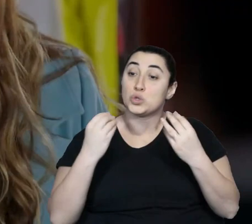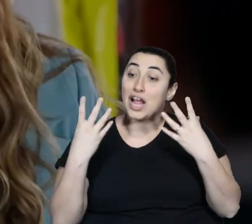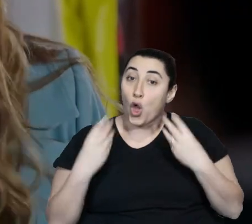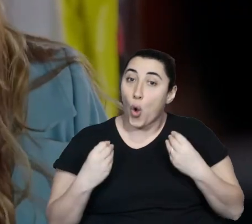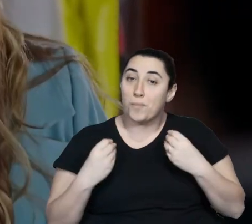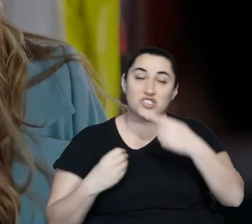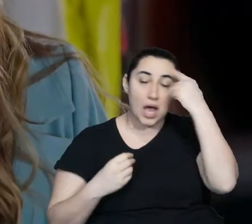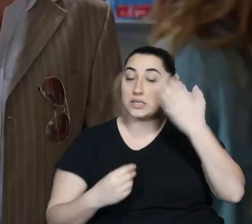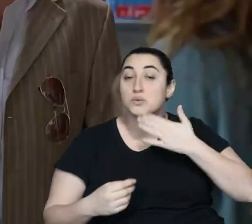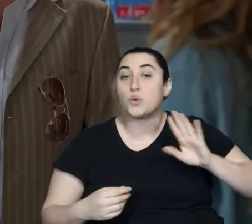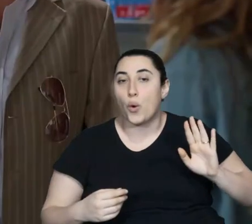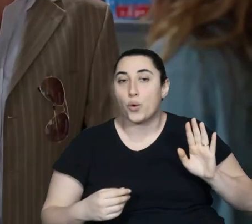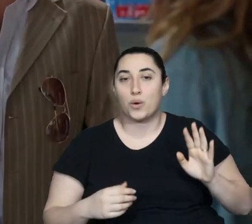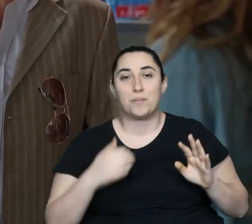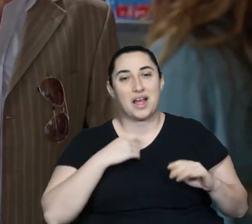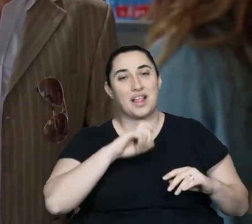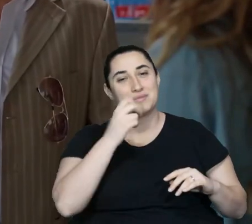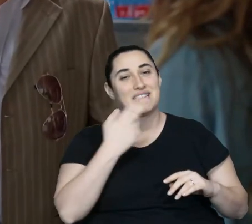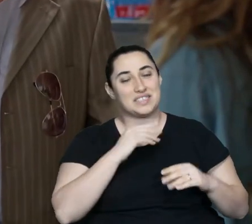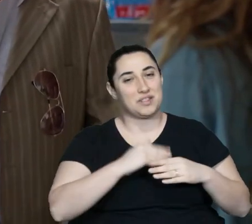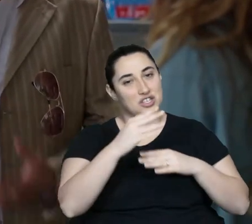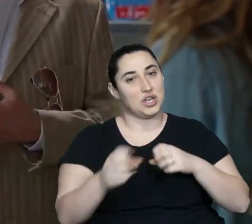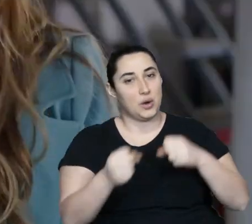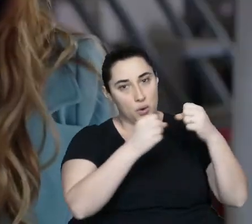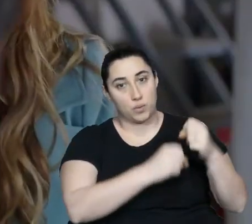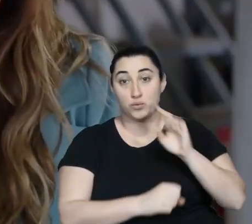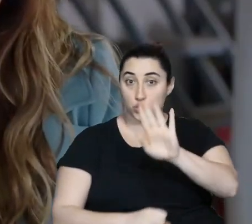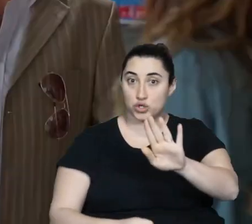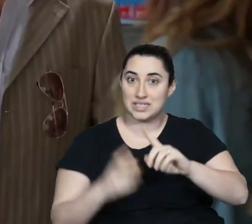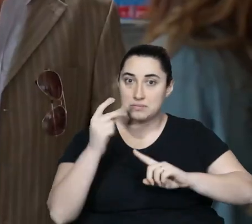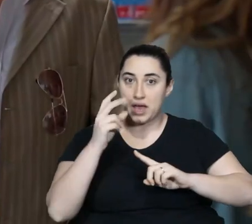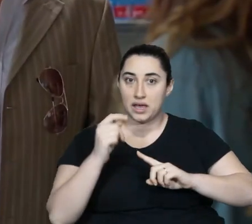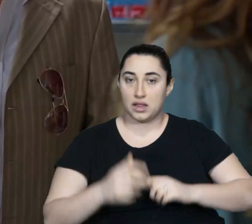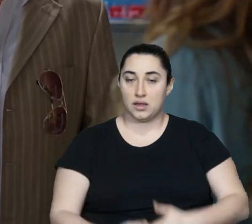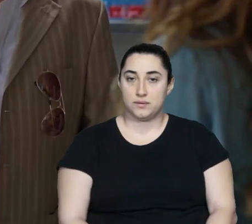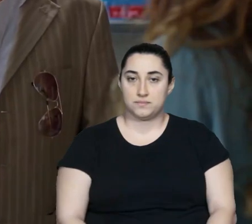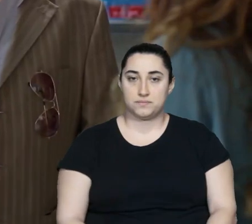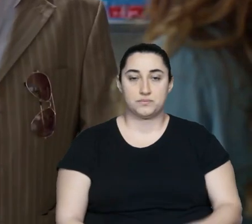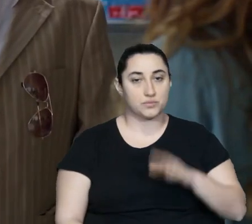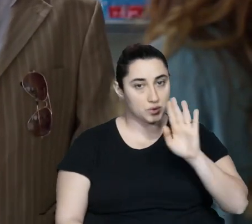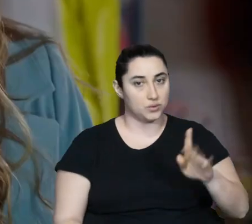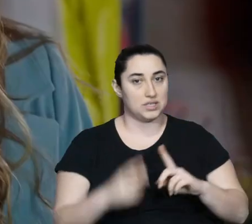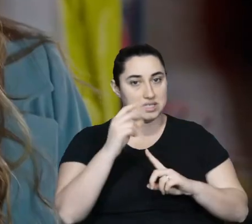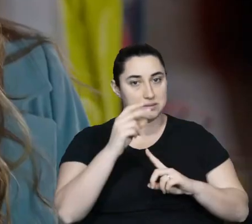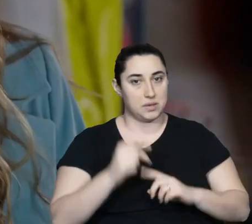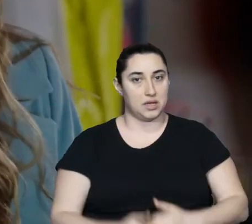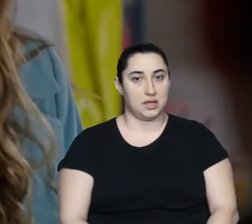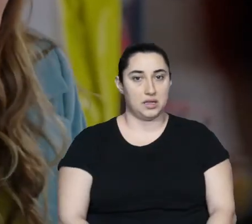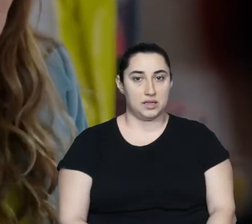olabilme ihtimali var mı acaba Oral? Ben amcamla teyzemi dışarı götüreyim. Dur yerinde İsmail. Dur yerinde İsmail.